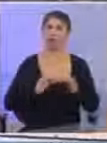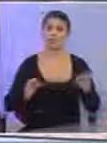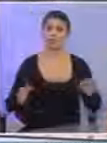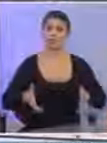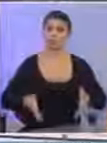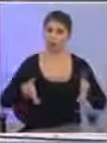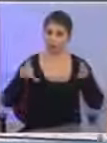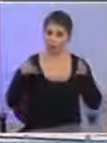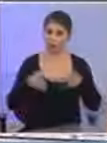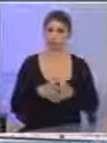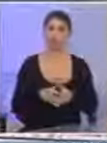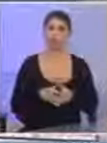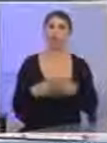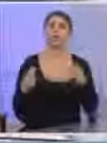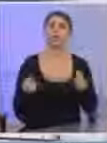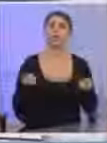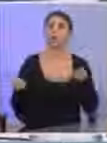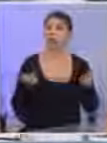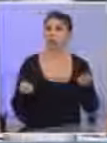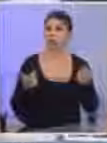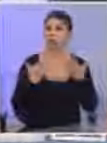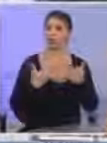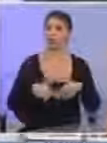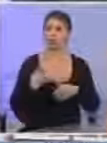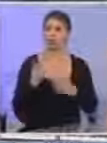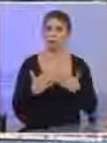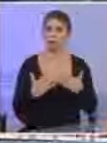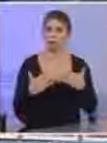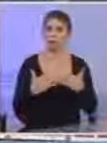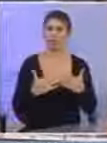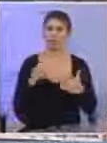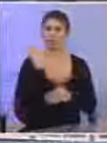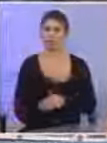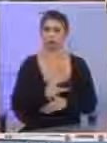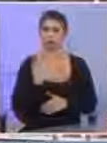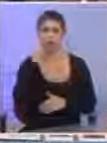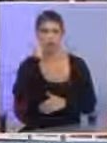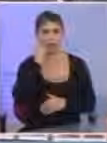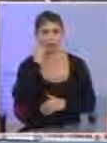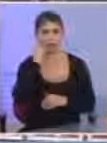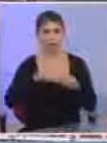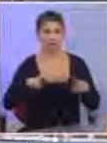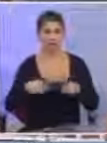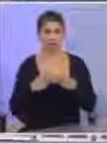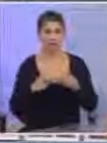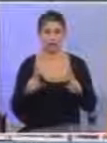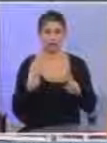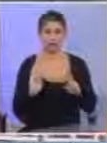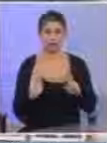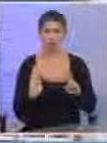του κτηρίου και τον τρόπο οργάνωση της λειτουργίας της Βουλής και ξεναγήθηκαν στην έκθεση της αίθουσας Ελευθερίου